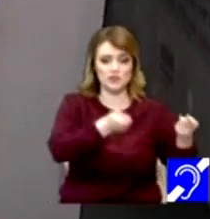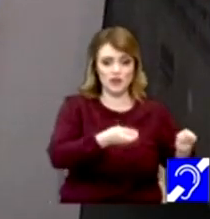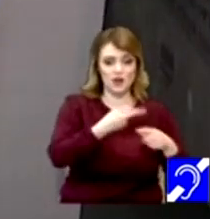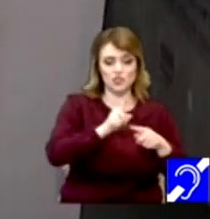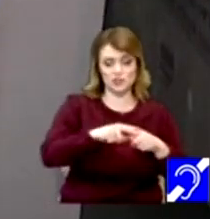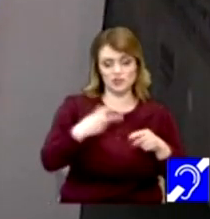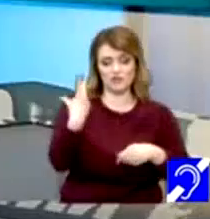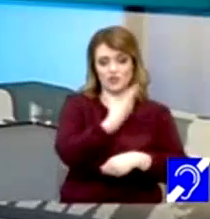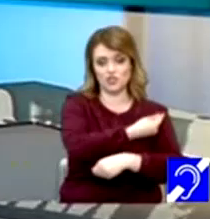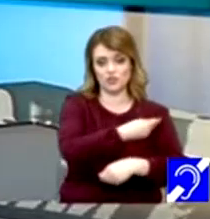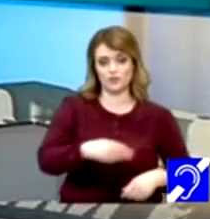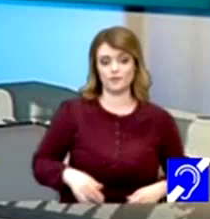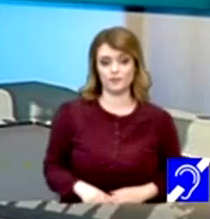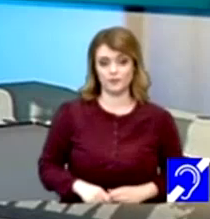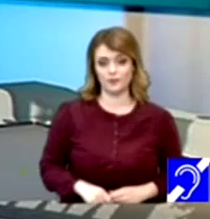Sputnik V.